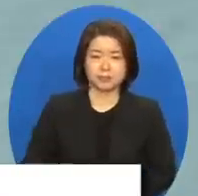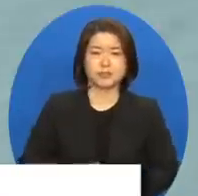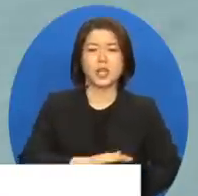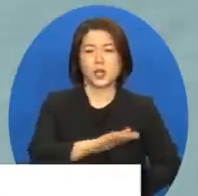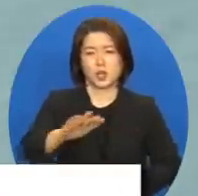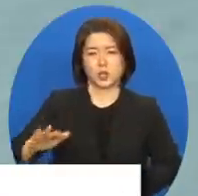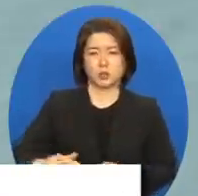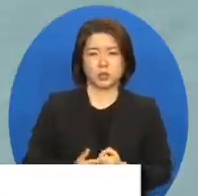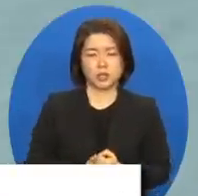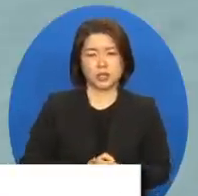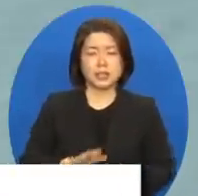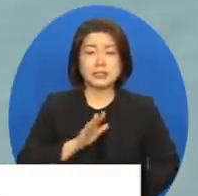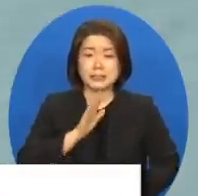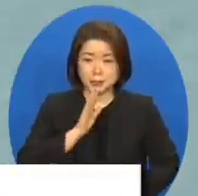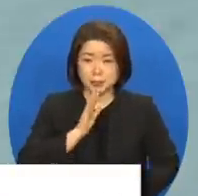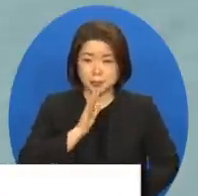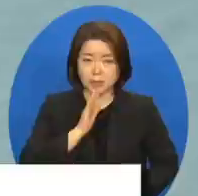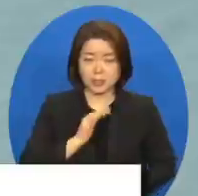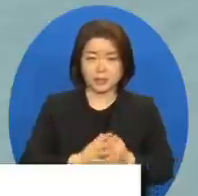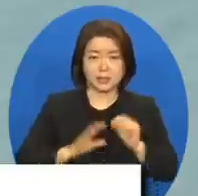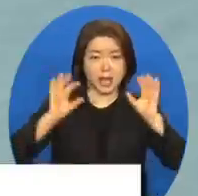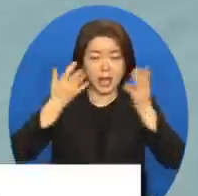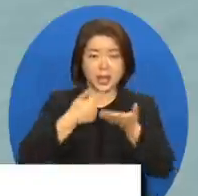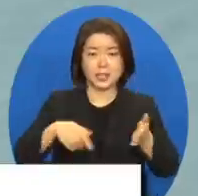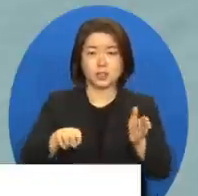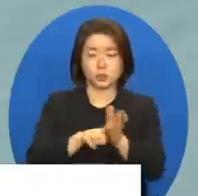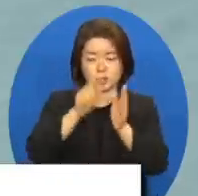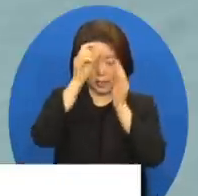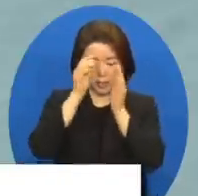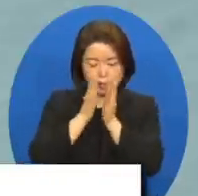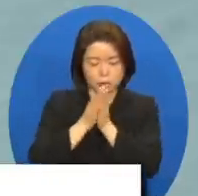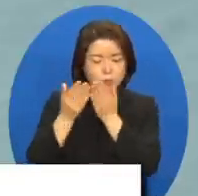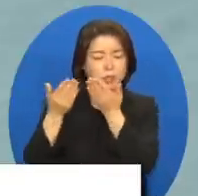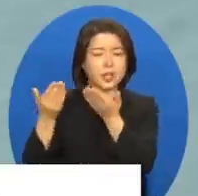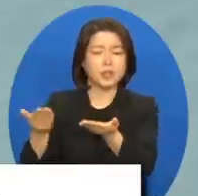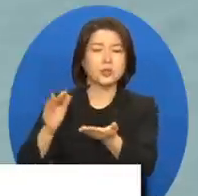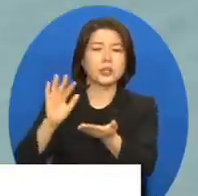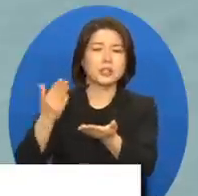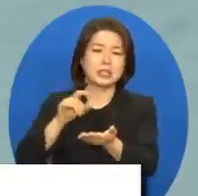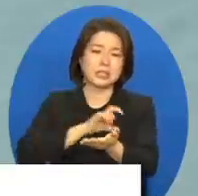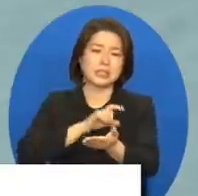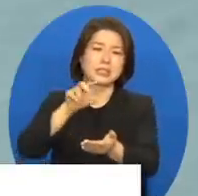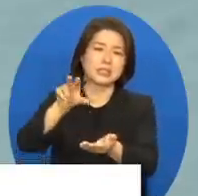우리가 정말 아이들을 위해 기도해야 될 제목입니다.